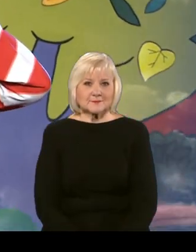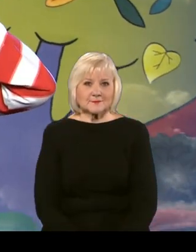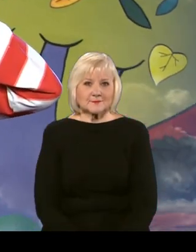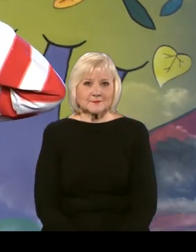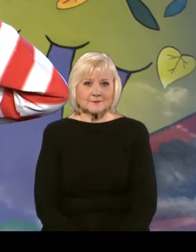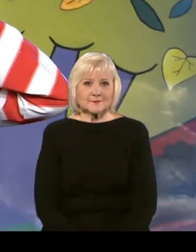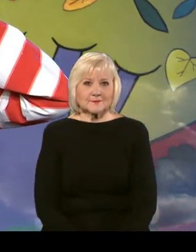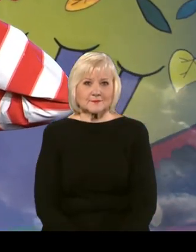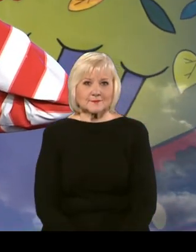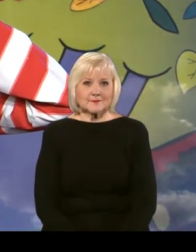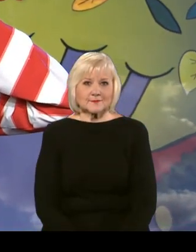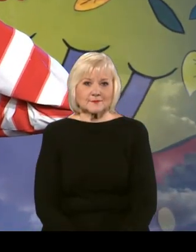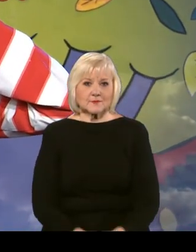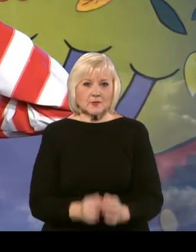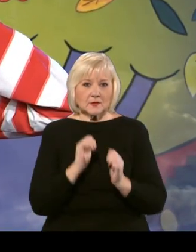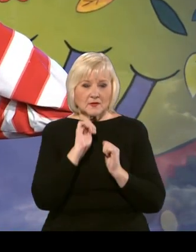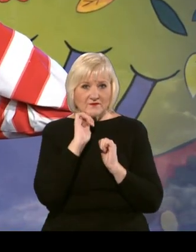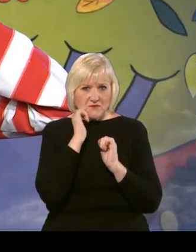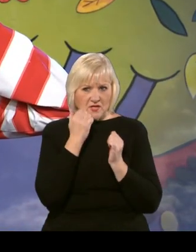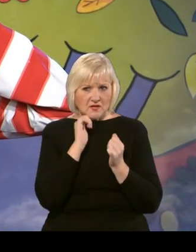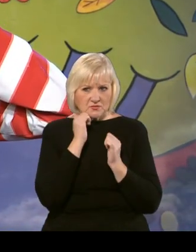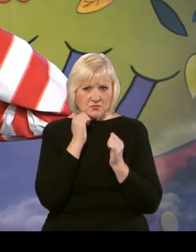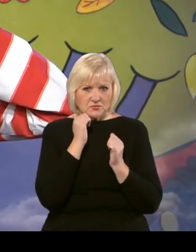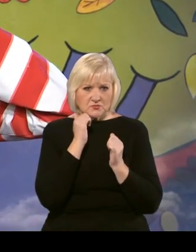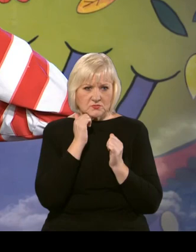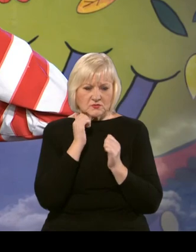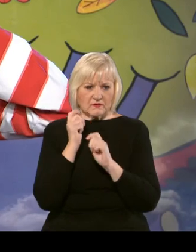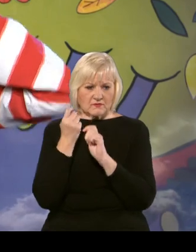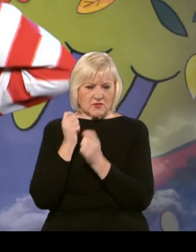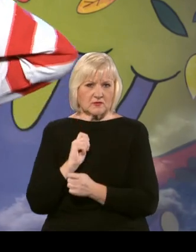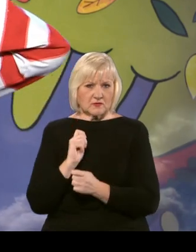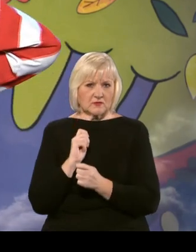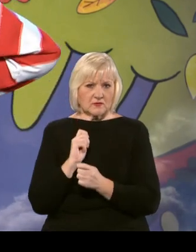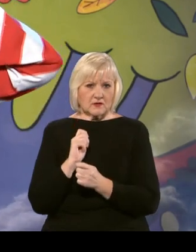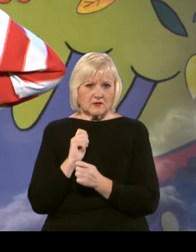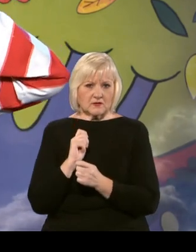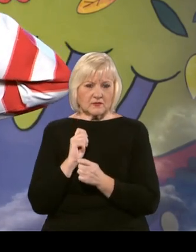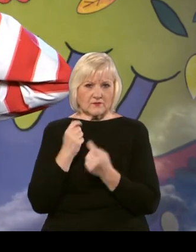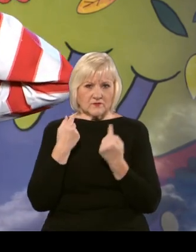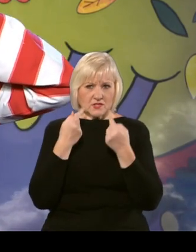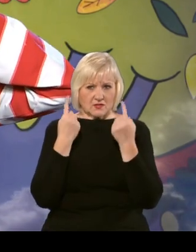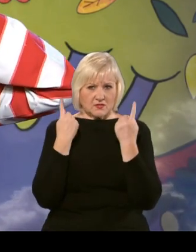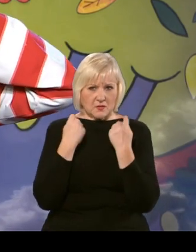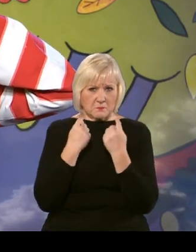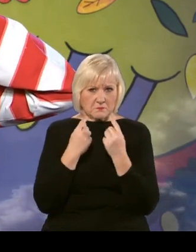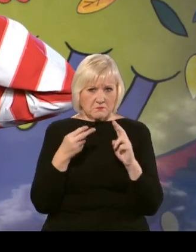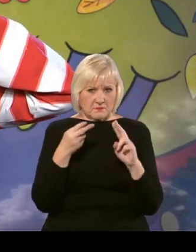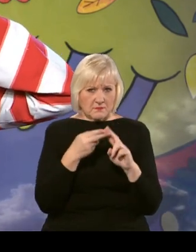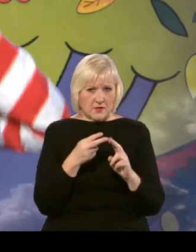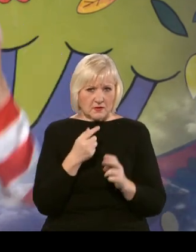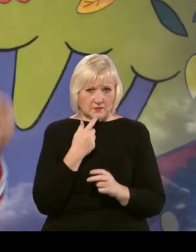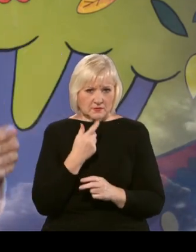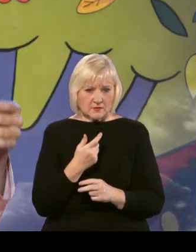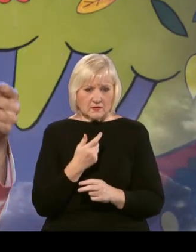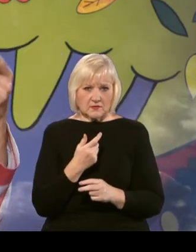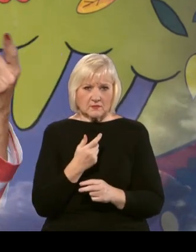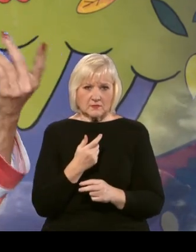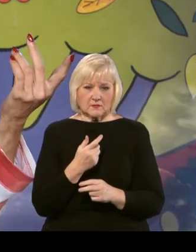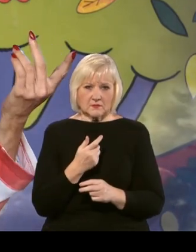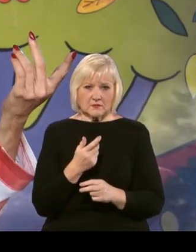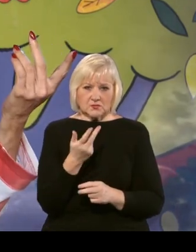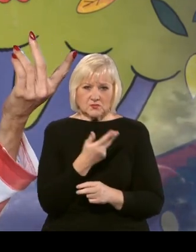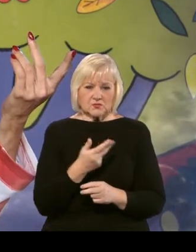Filipkem! Františkem. Faninkou a Filipkem, ale ty já